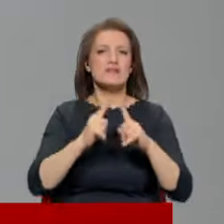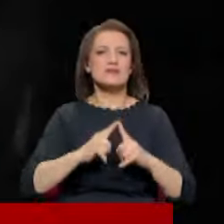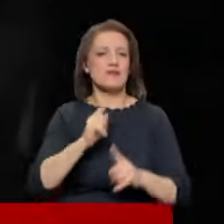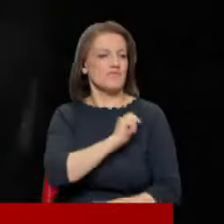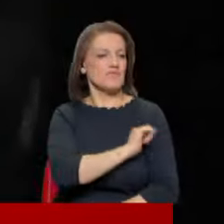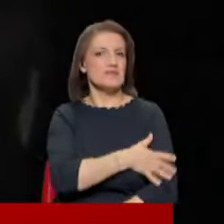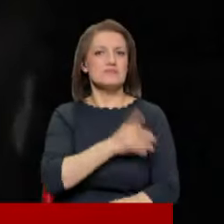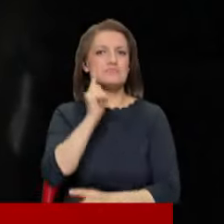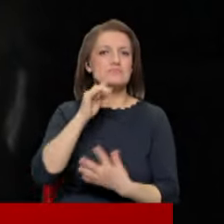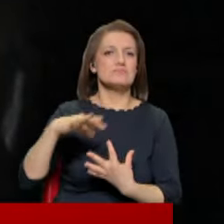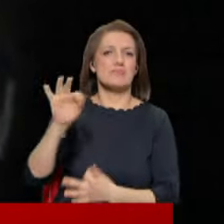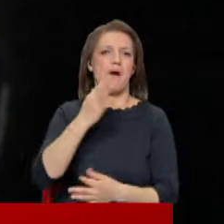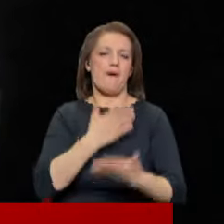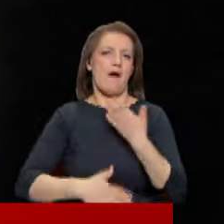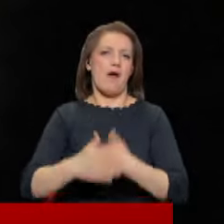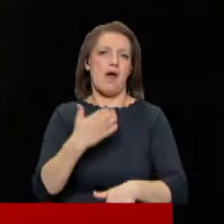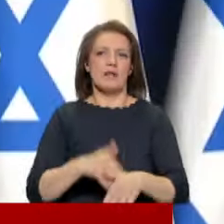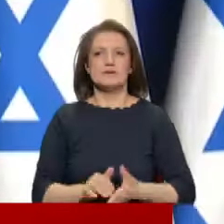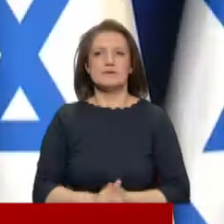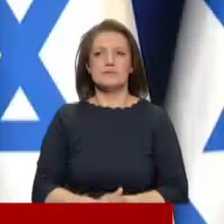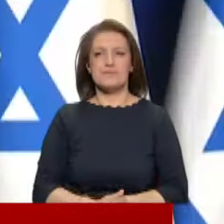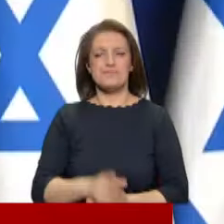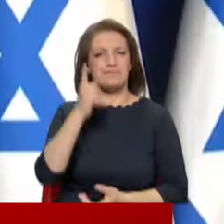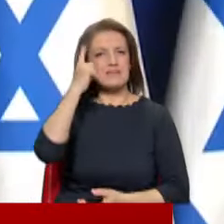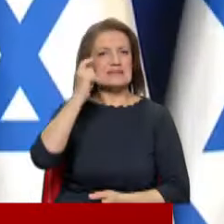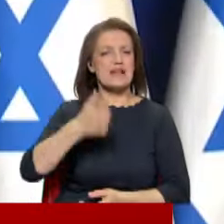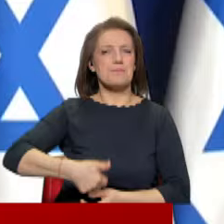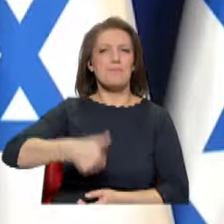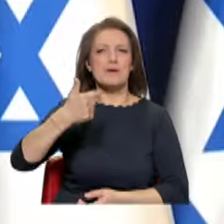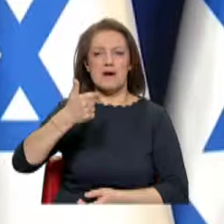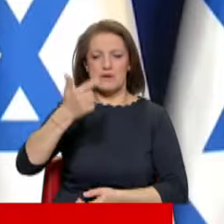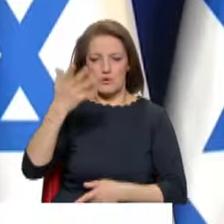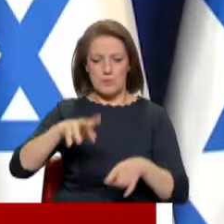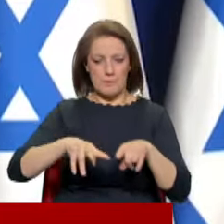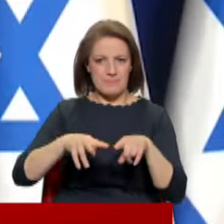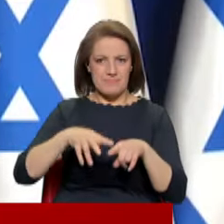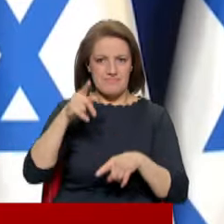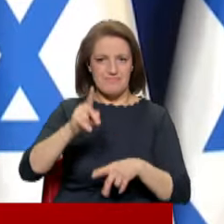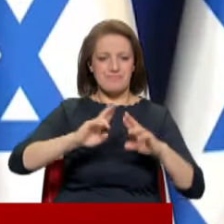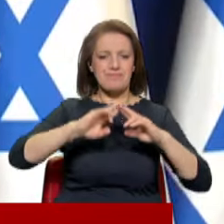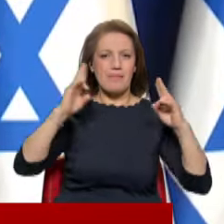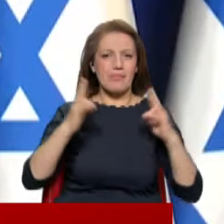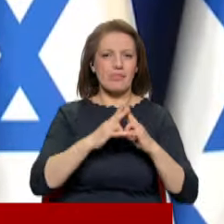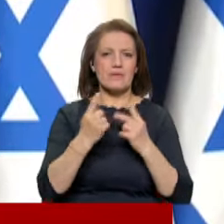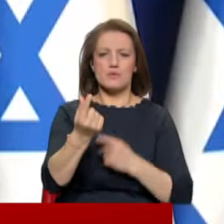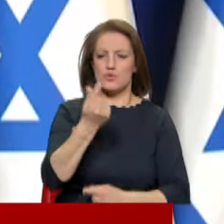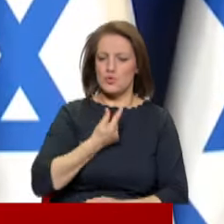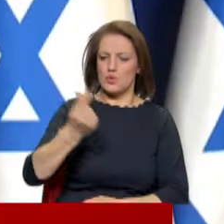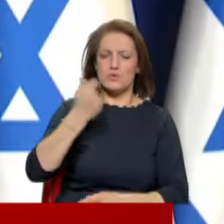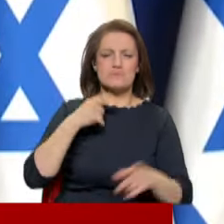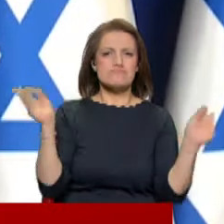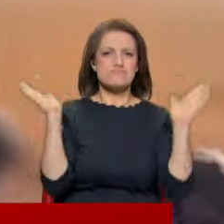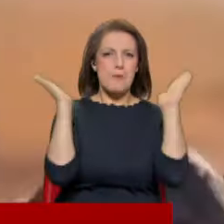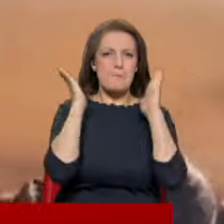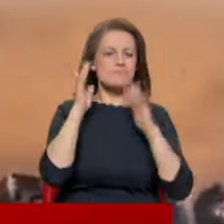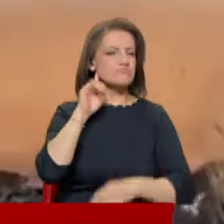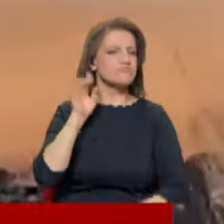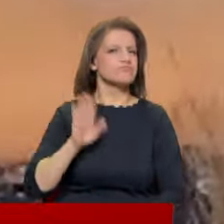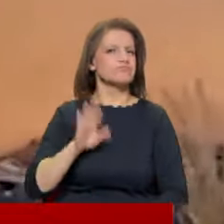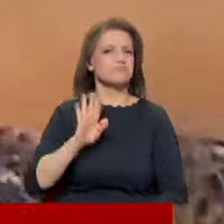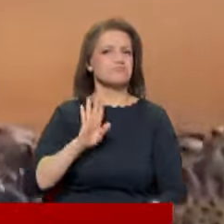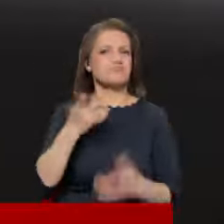yaralandı. İsrail Başbakanı Netanyahu ise dünyanın uyarılarına kulaklarını tıkadı.